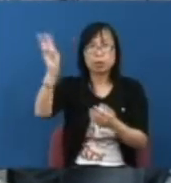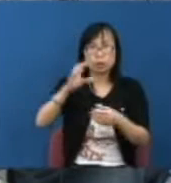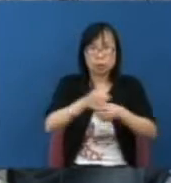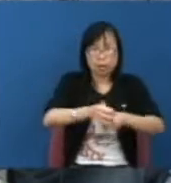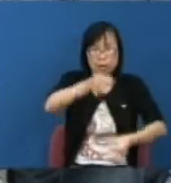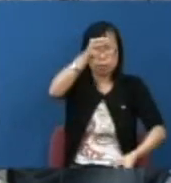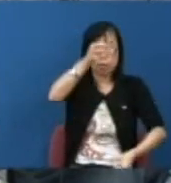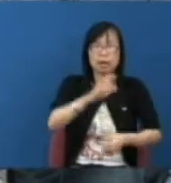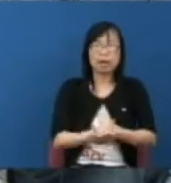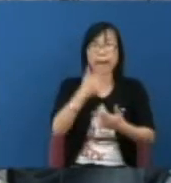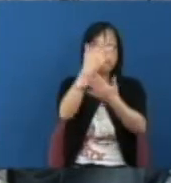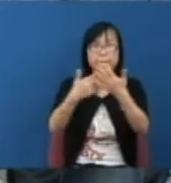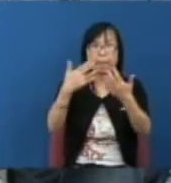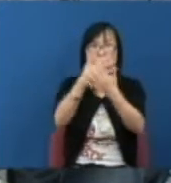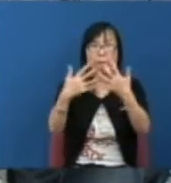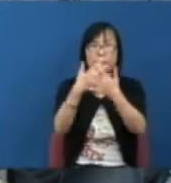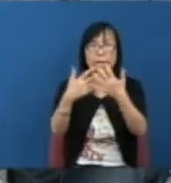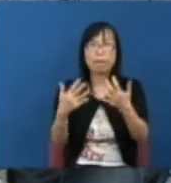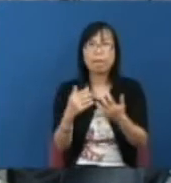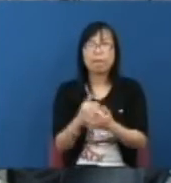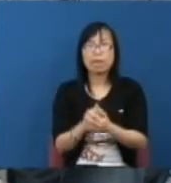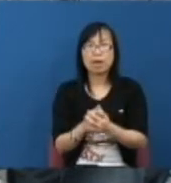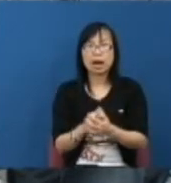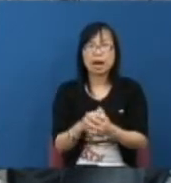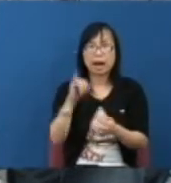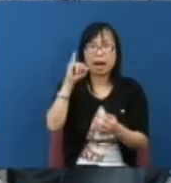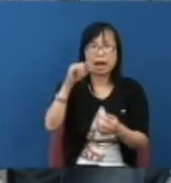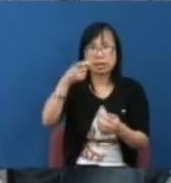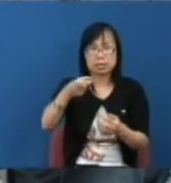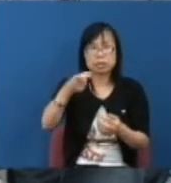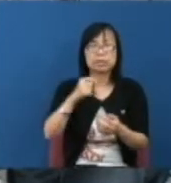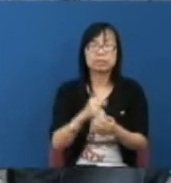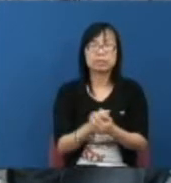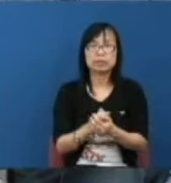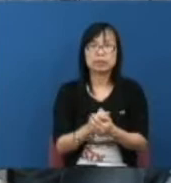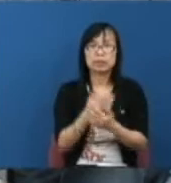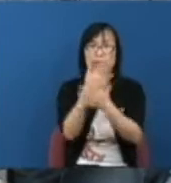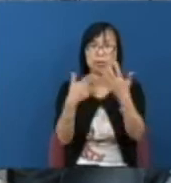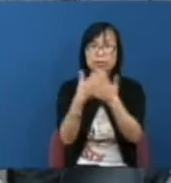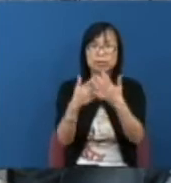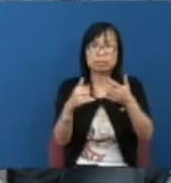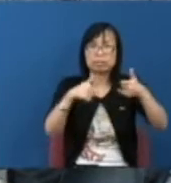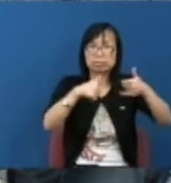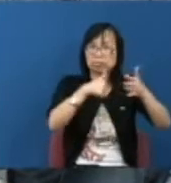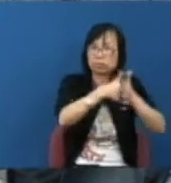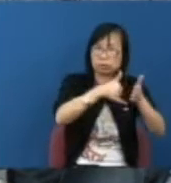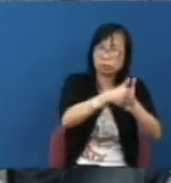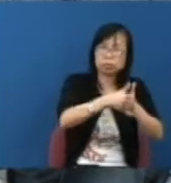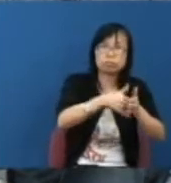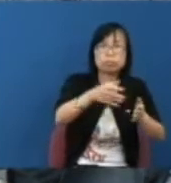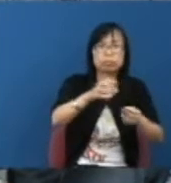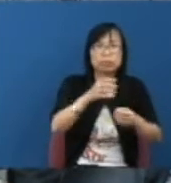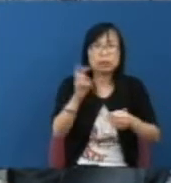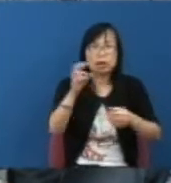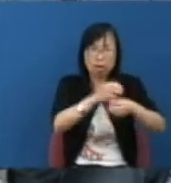啲網絡嘅即係可能 IG 嗰啲網絡啲嘢咧。是阻住個喉管的喎，咁其實呢方面